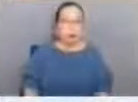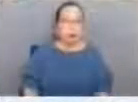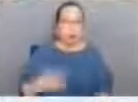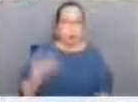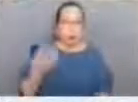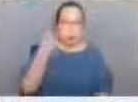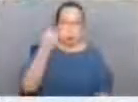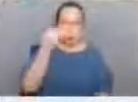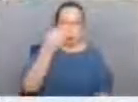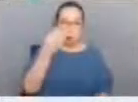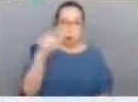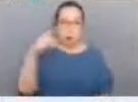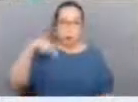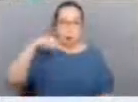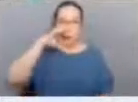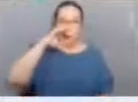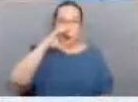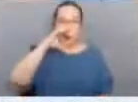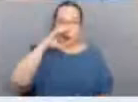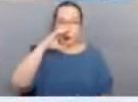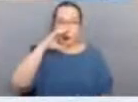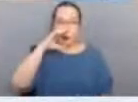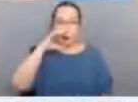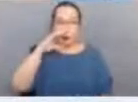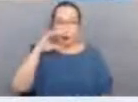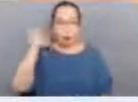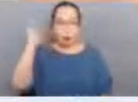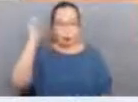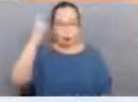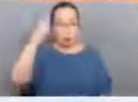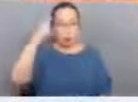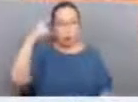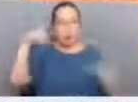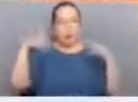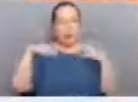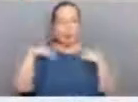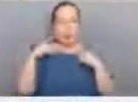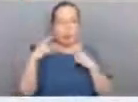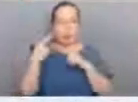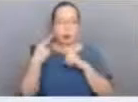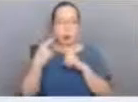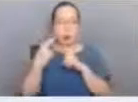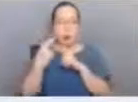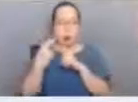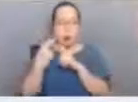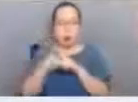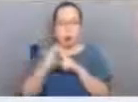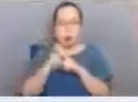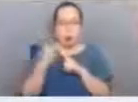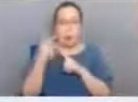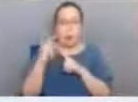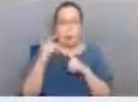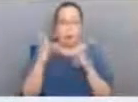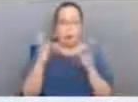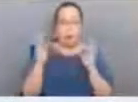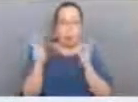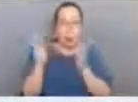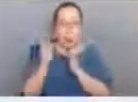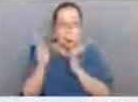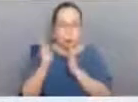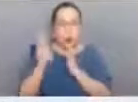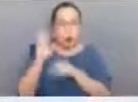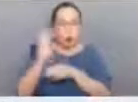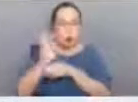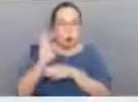na negosyante. Kaya naman, upang makabangon muli mula sa pagkakadapa, aalalayan ng Cebu Provincial Government ang mga micro, small,